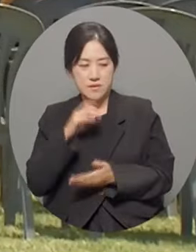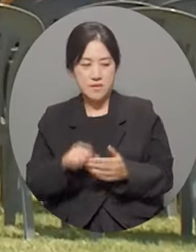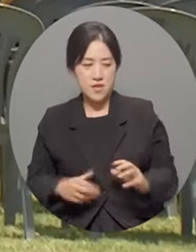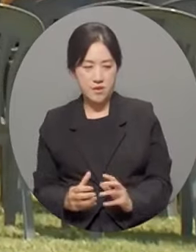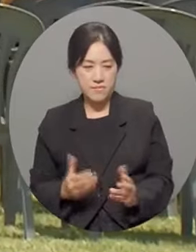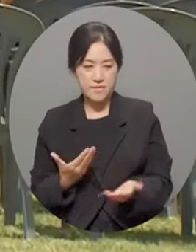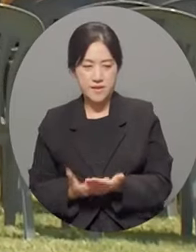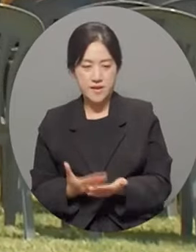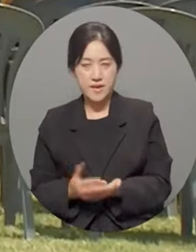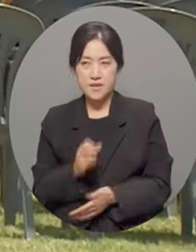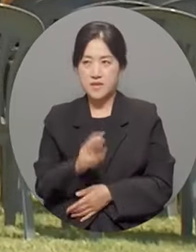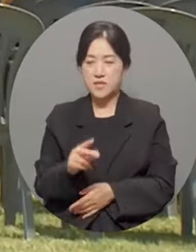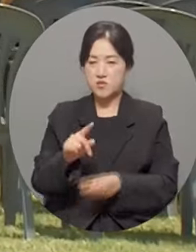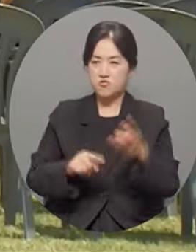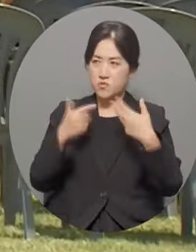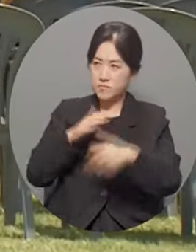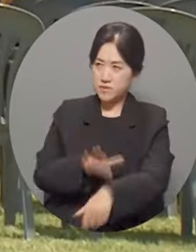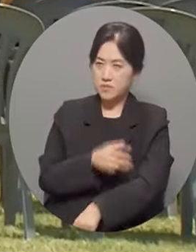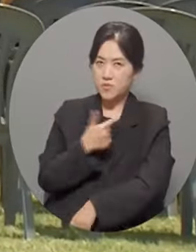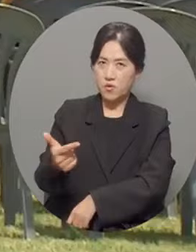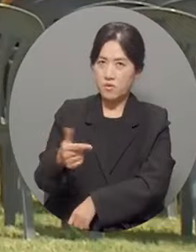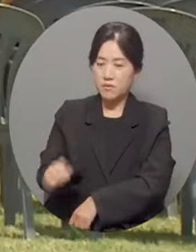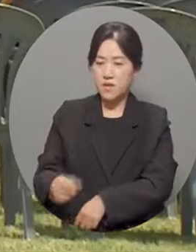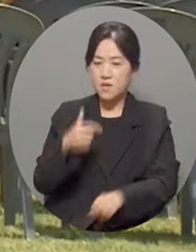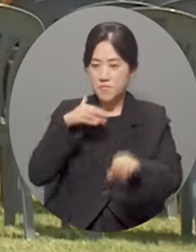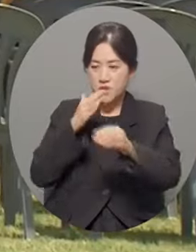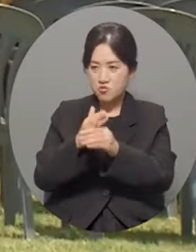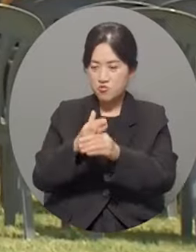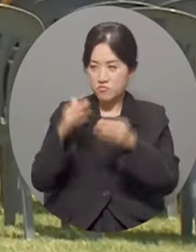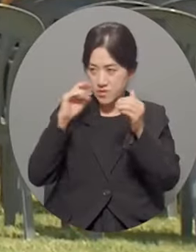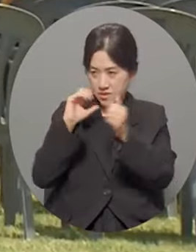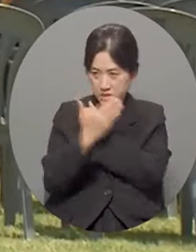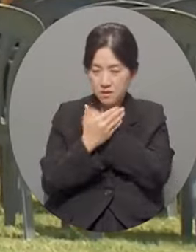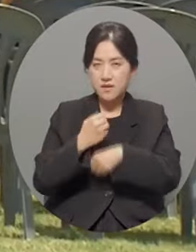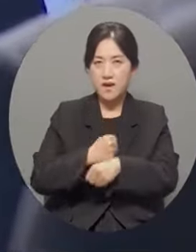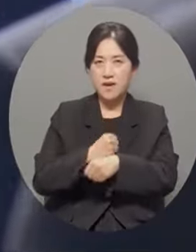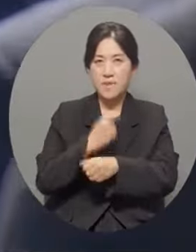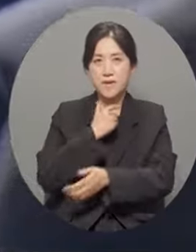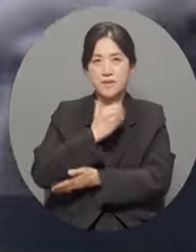야당은 윤석열 정부 실정을 언급하며 민주주의 수호에 방점을 찍었습니다.